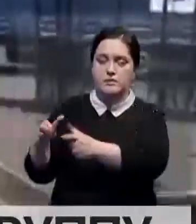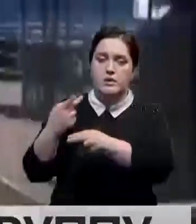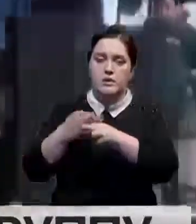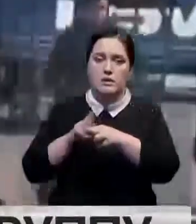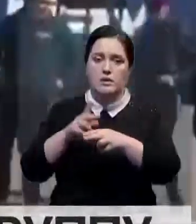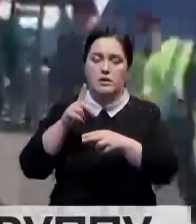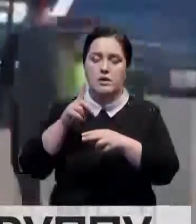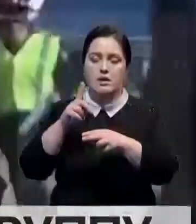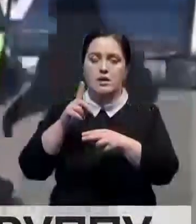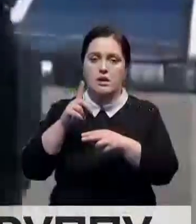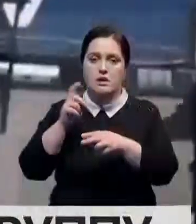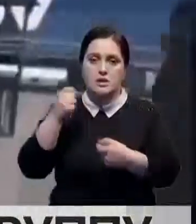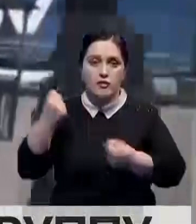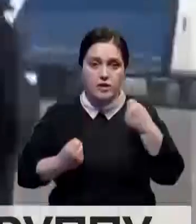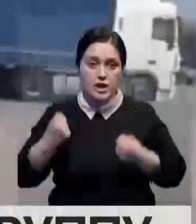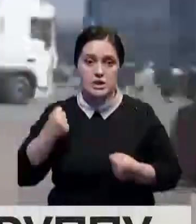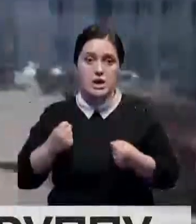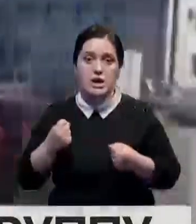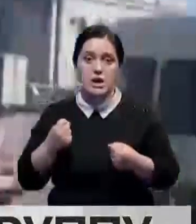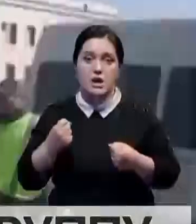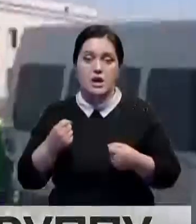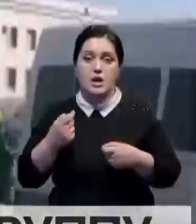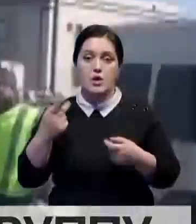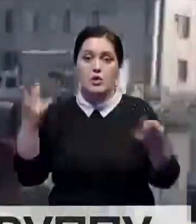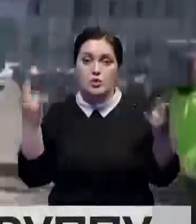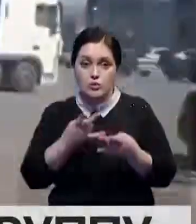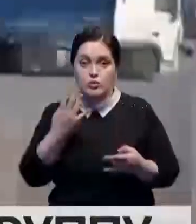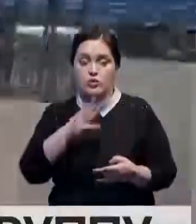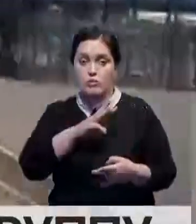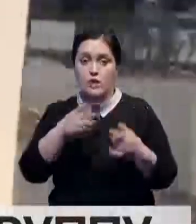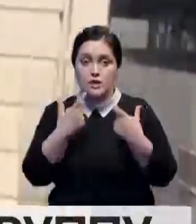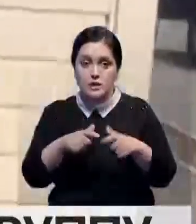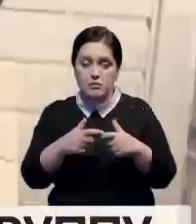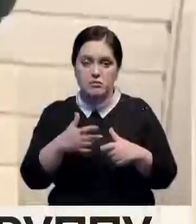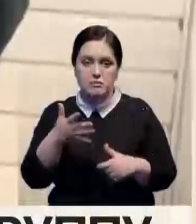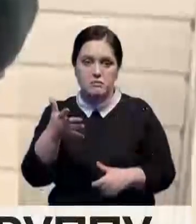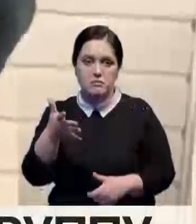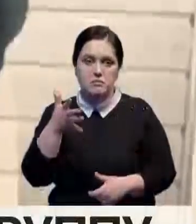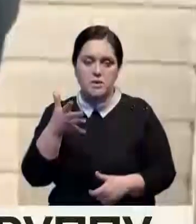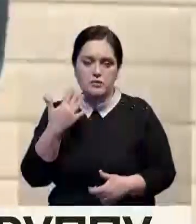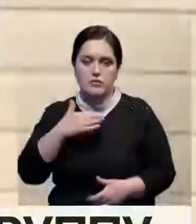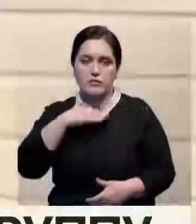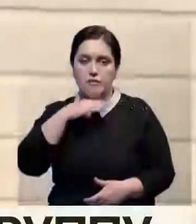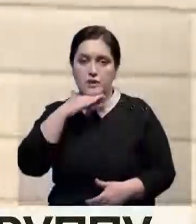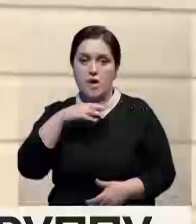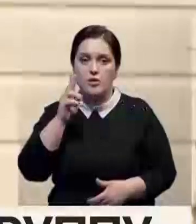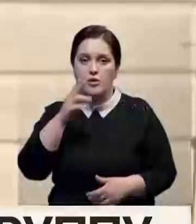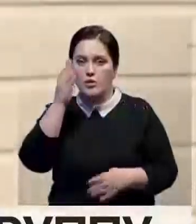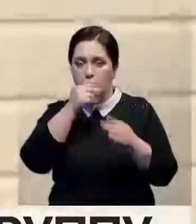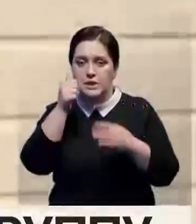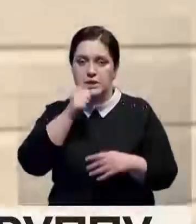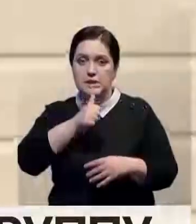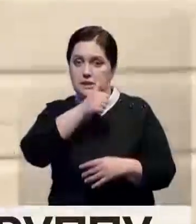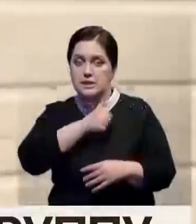знание правил дорожного движения. А процесс сдачи вместо положенных 40 минут длился всего 5. Многие ухитрялись сдать тесты